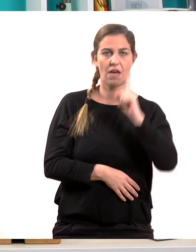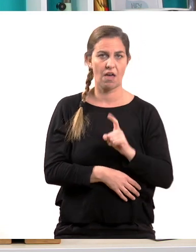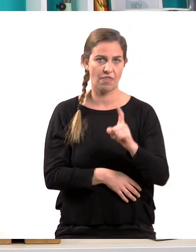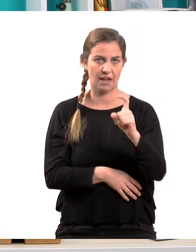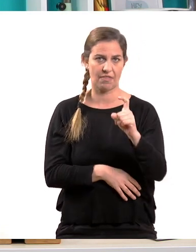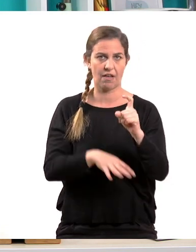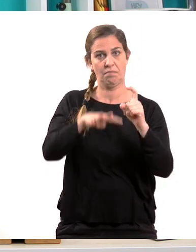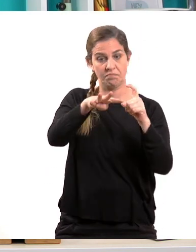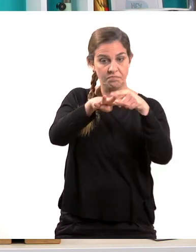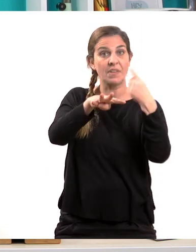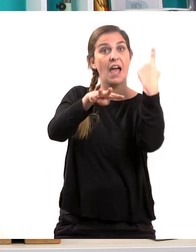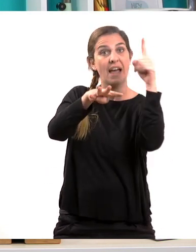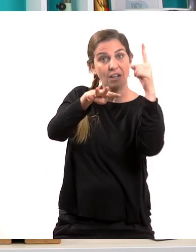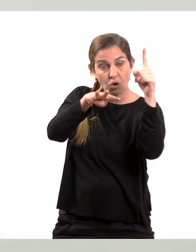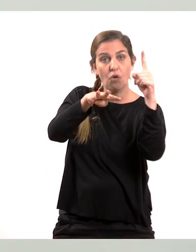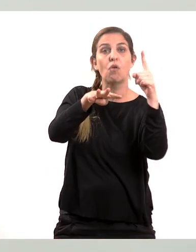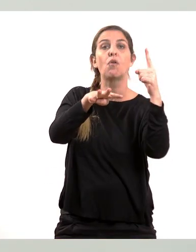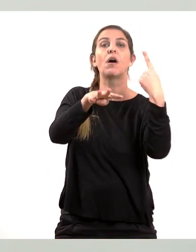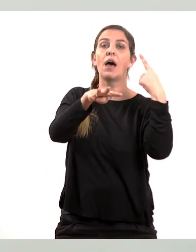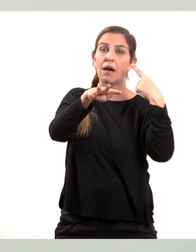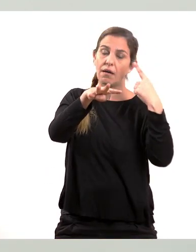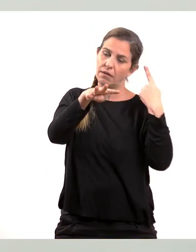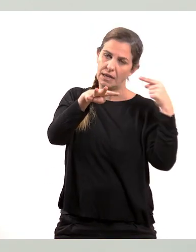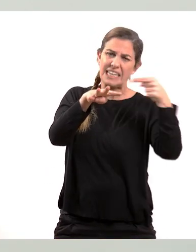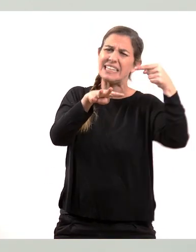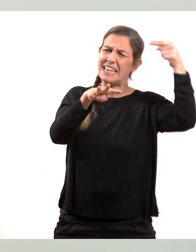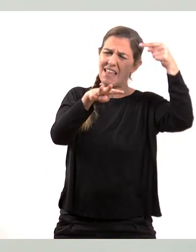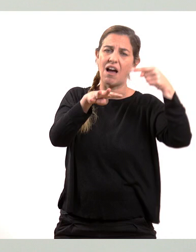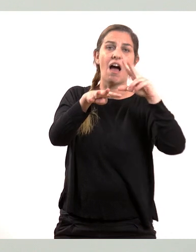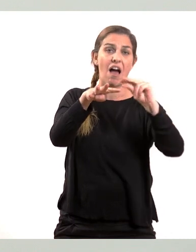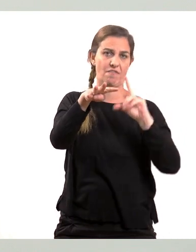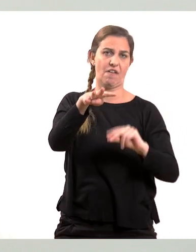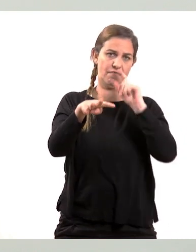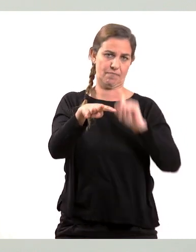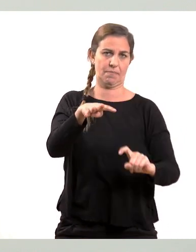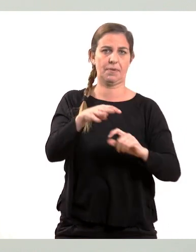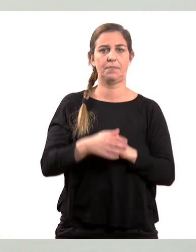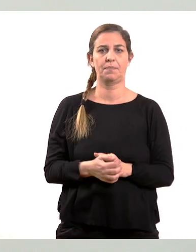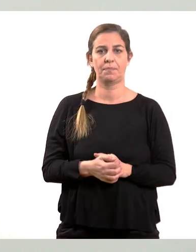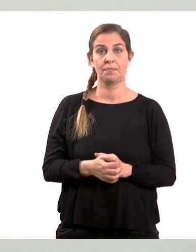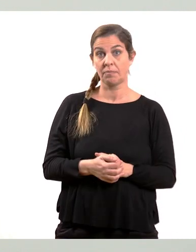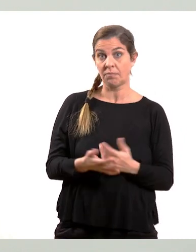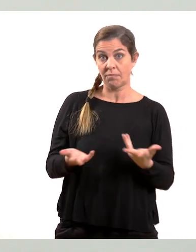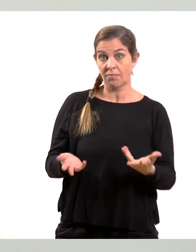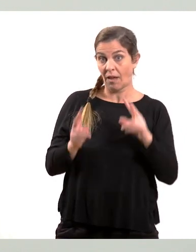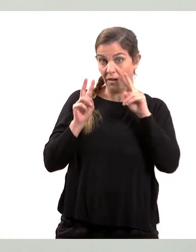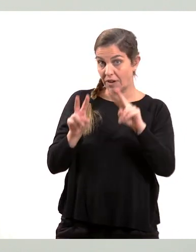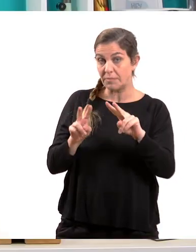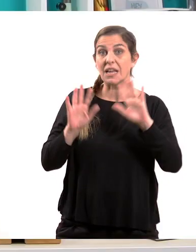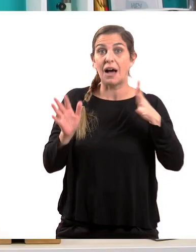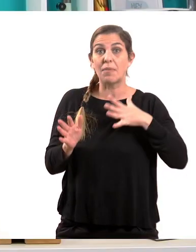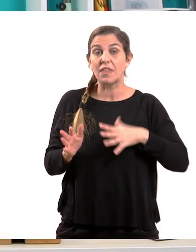Η θέση των δεκάδων, το 6 και το 5 εκατοντάδες και χιλιάδα. Βλέπετε, για να κάνουμε